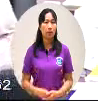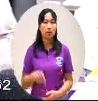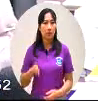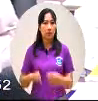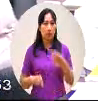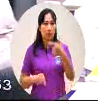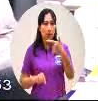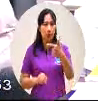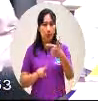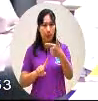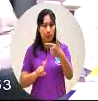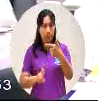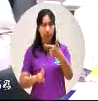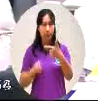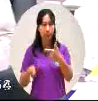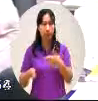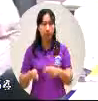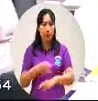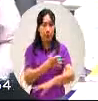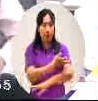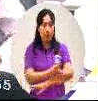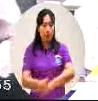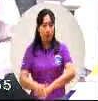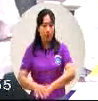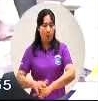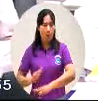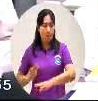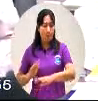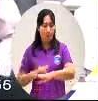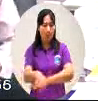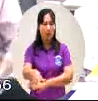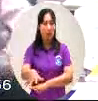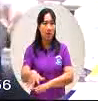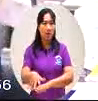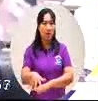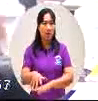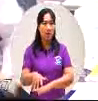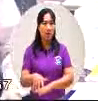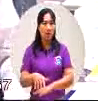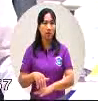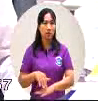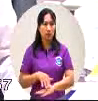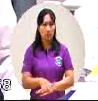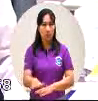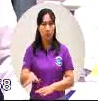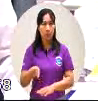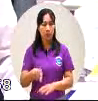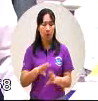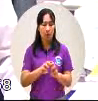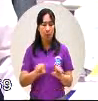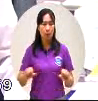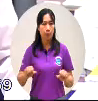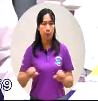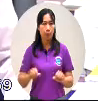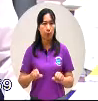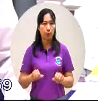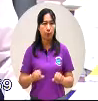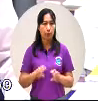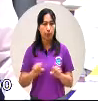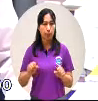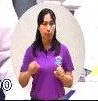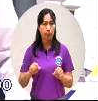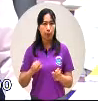啊，河水暴涨之后往水文往旁边，结果流失了。那现